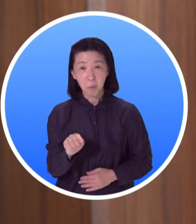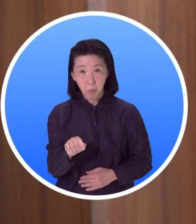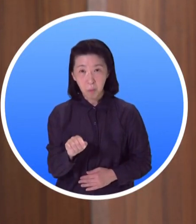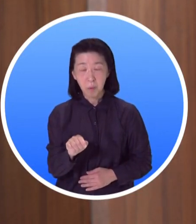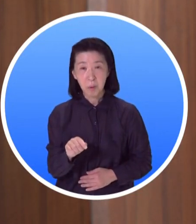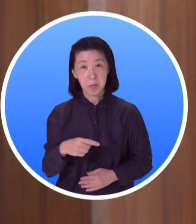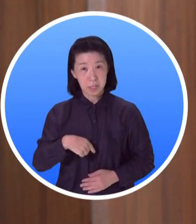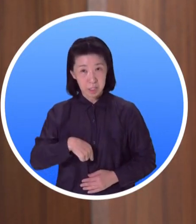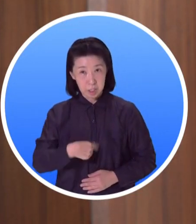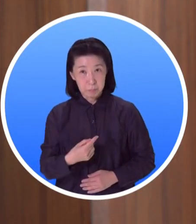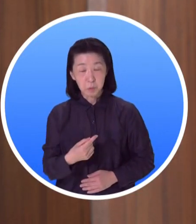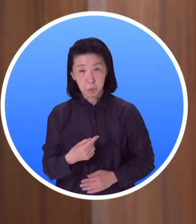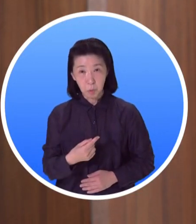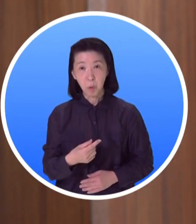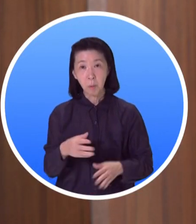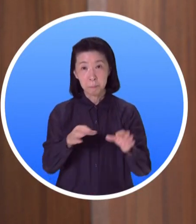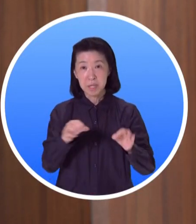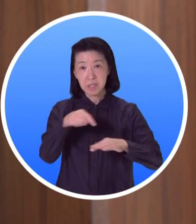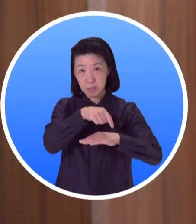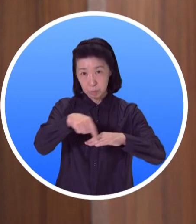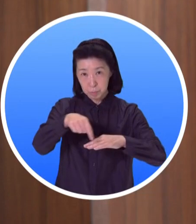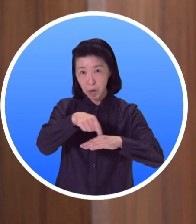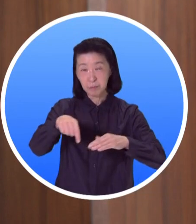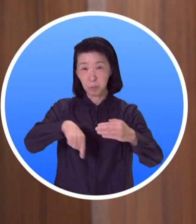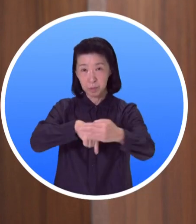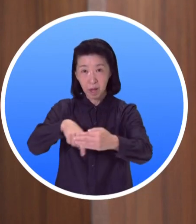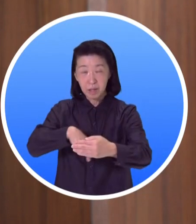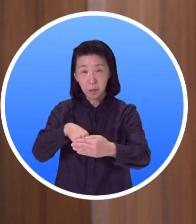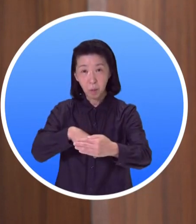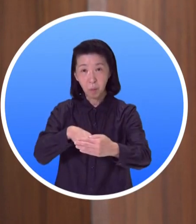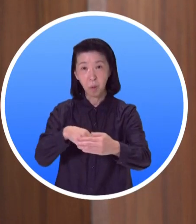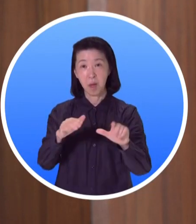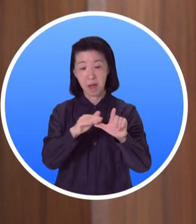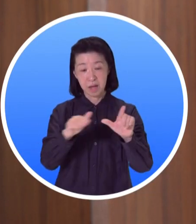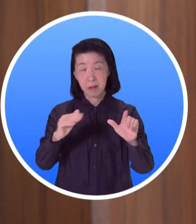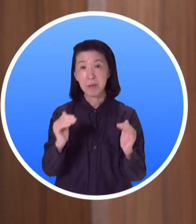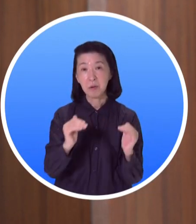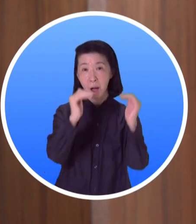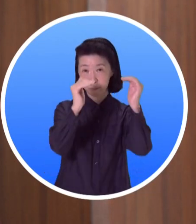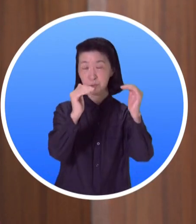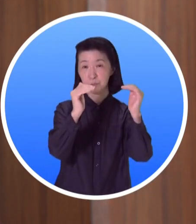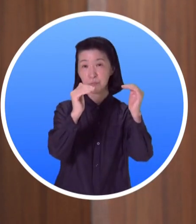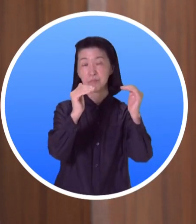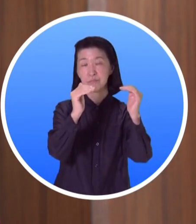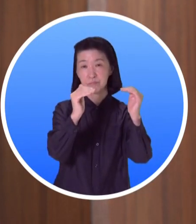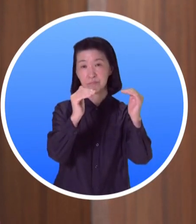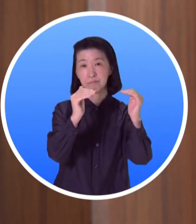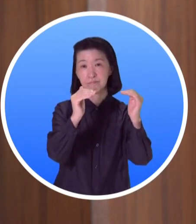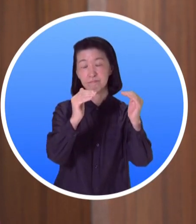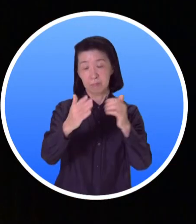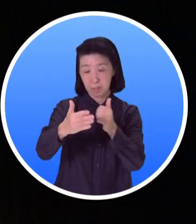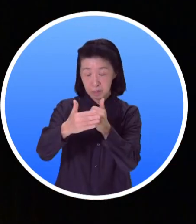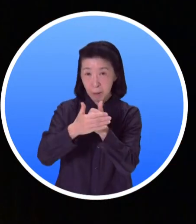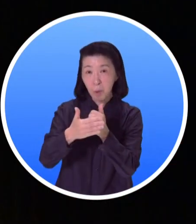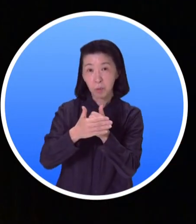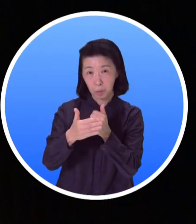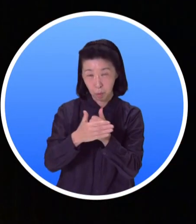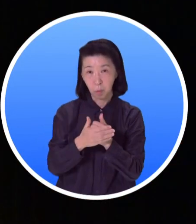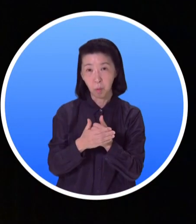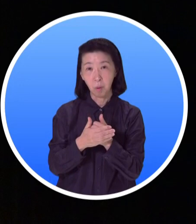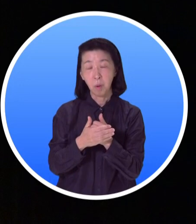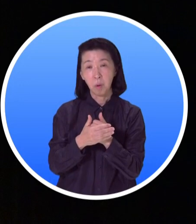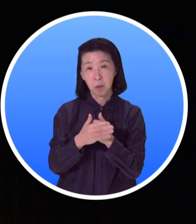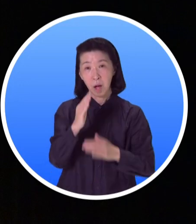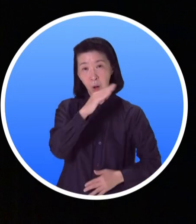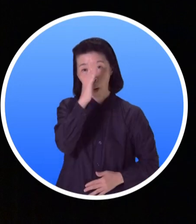ランコンテストとして発表できるようなレベルにまず上げていくサポートが大